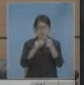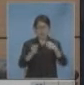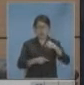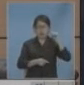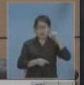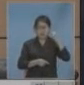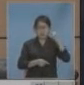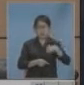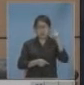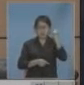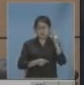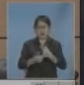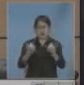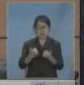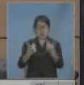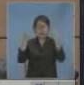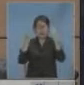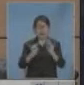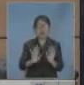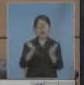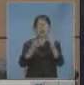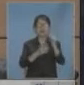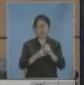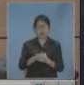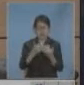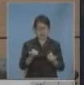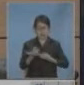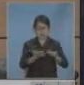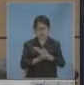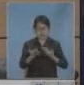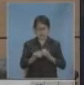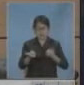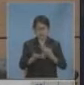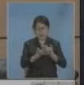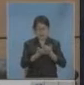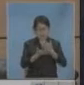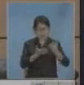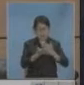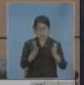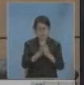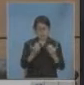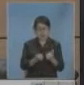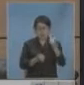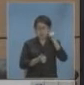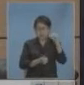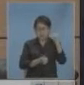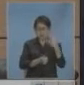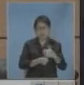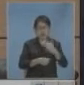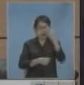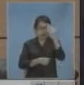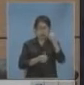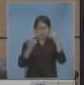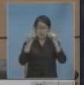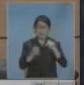ฐมนตรีไปไหนซึ่งบัดนี้เราพิจารณางบประมาณมาเป็นวันที่3แล้วทำไมท่านถึงไม่มาฟังการอภิ